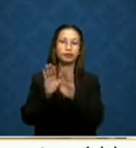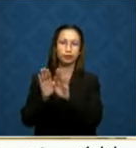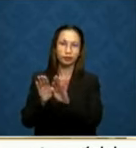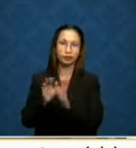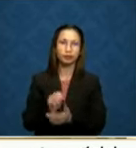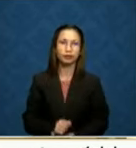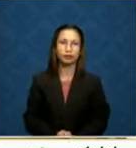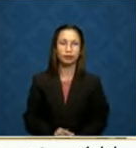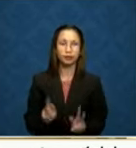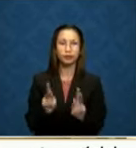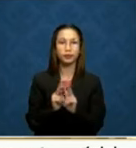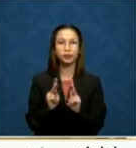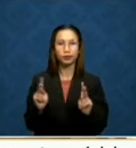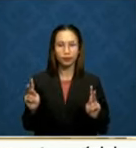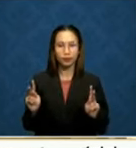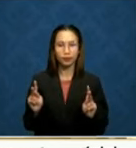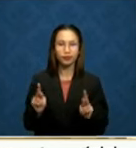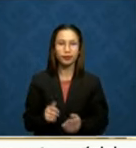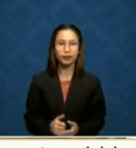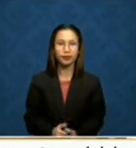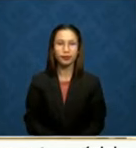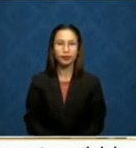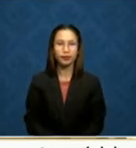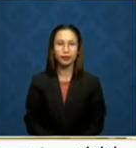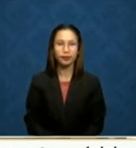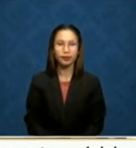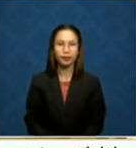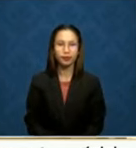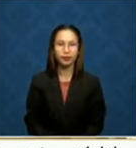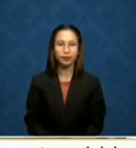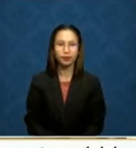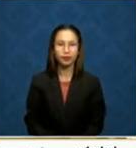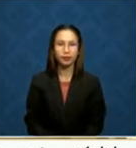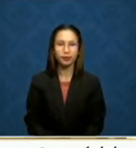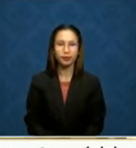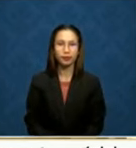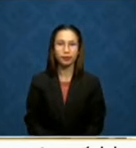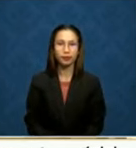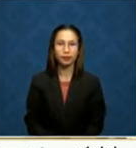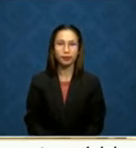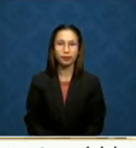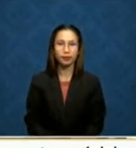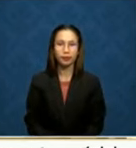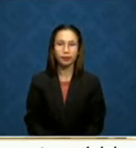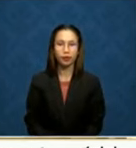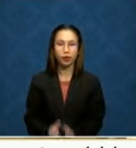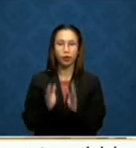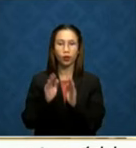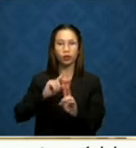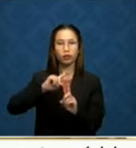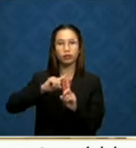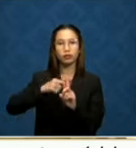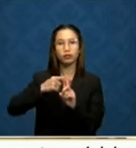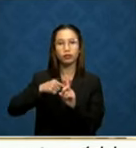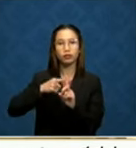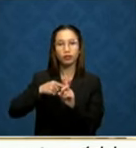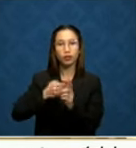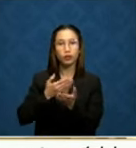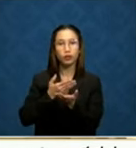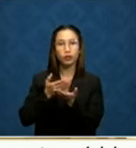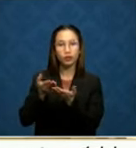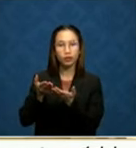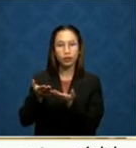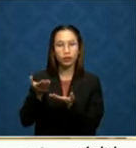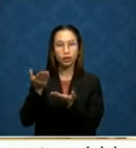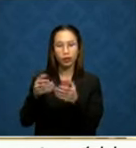านขนาตร Kardashiansก็คือเรื่องของกรณีที่ผู้ที่เช่าซื้อ หรอวผู้ท